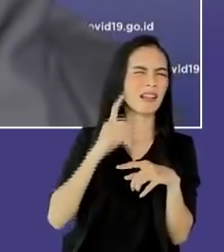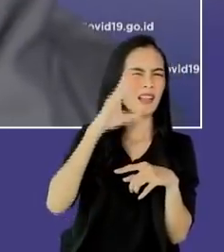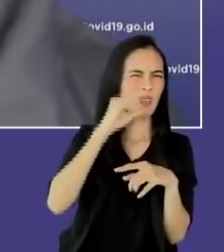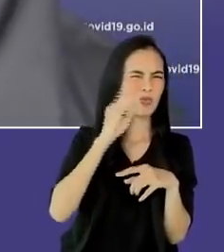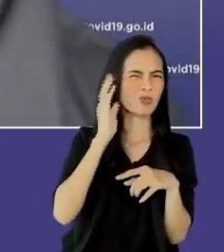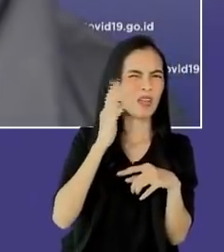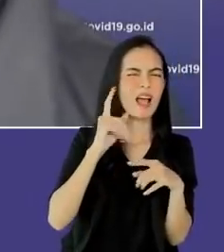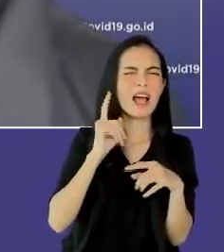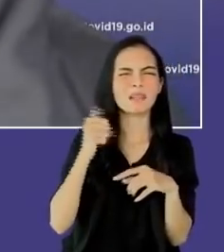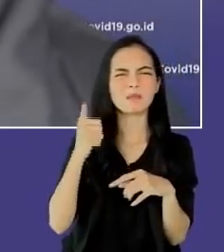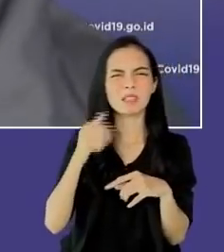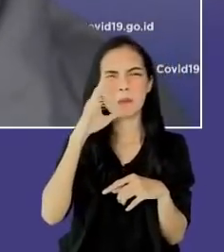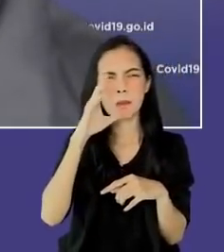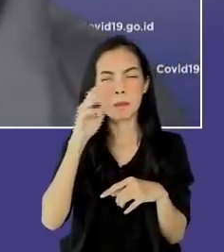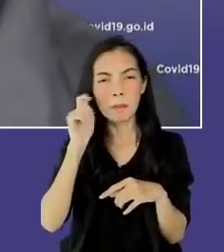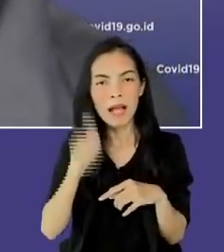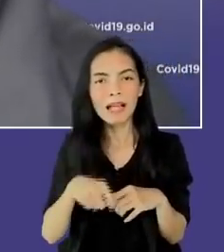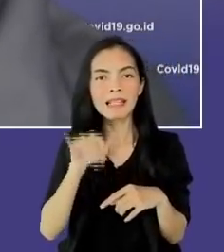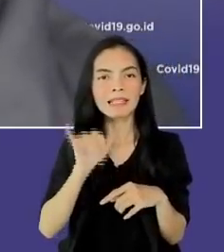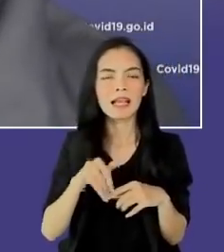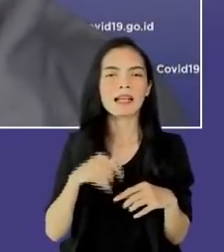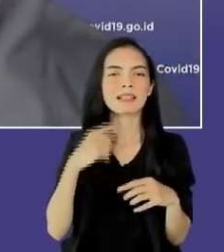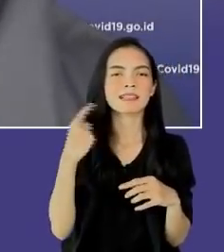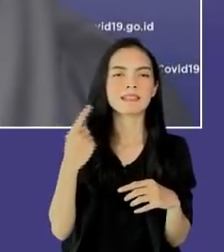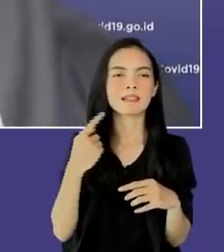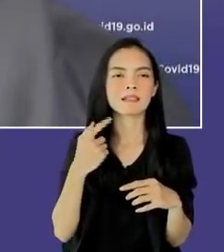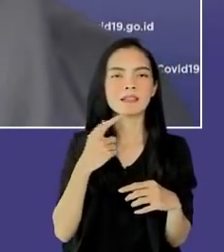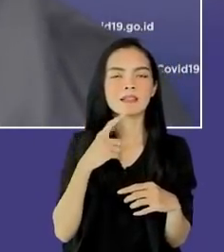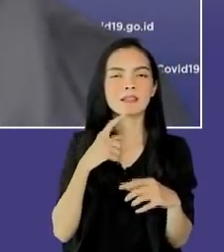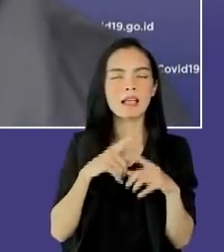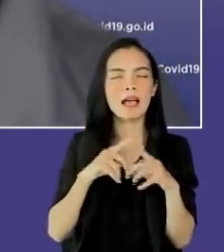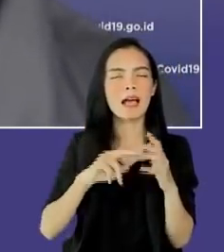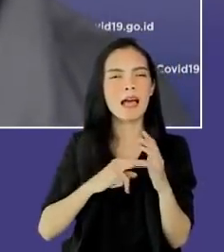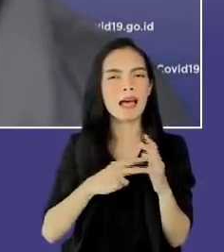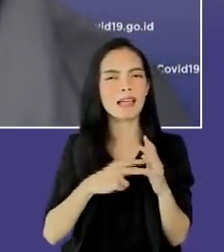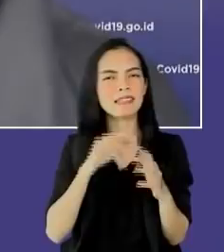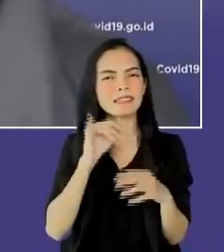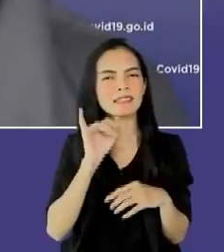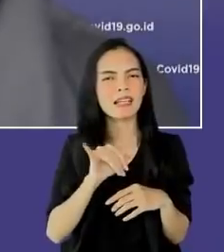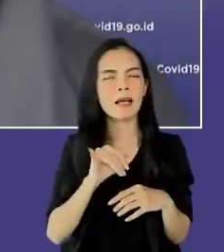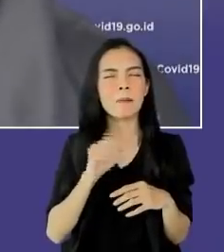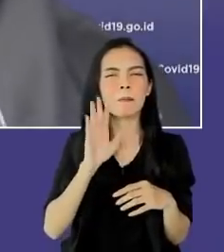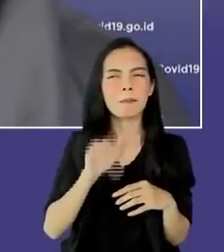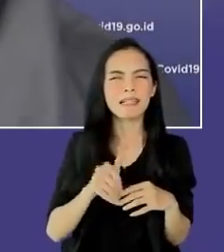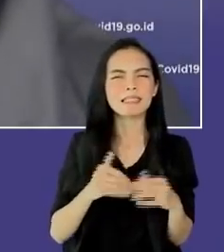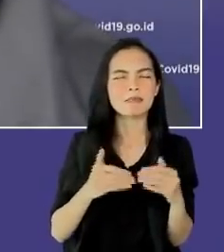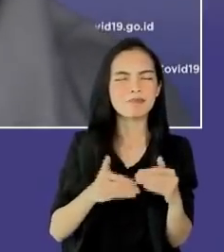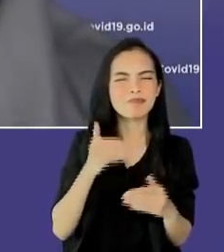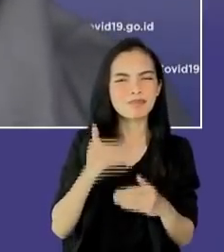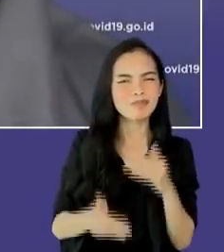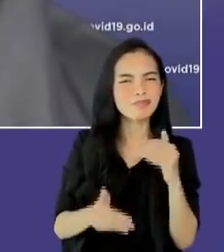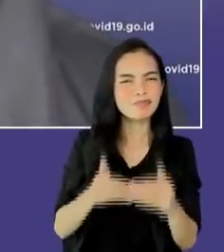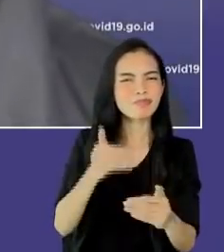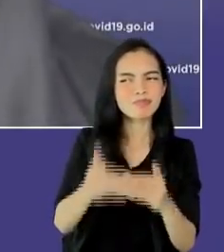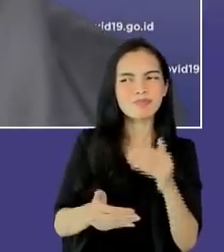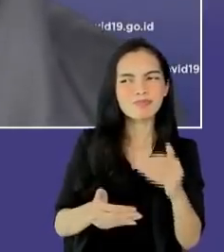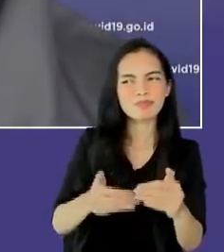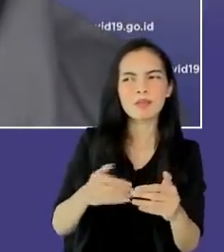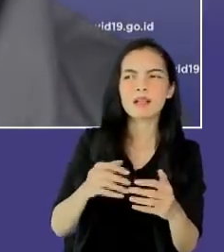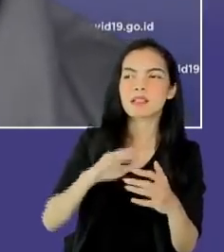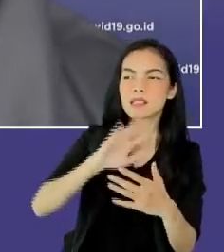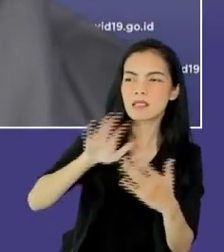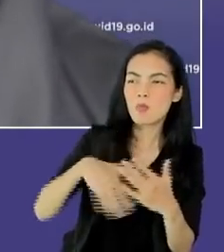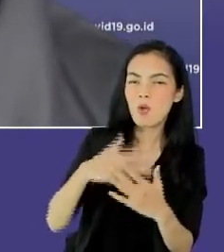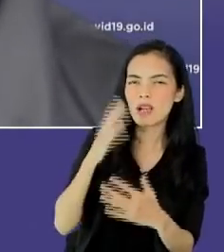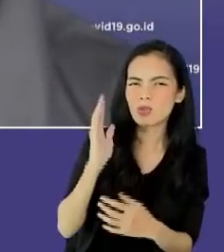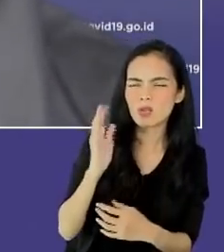ada yang sudah bisa menggunakan, bahkan bisa ngabsenin satu-satu setiap minggu ada, Dokter Lola. Jadi memang ini masih bertahap kalau saya lihat, belum